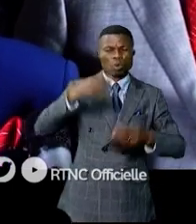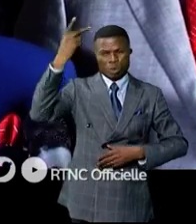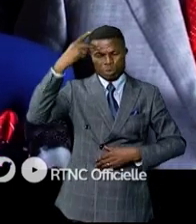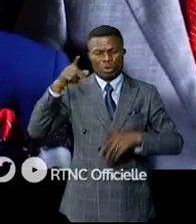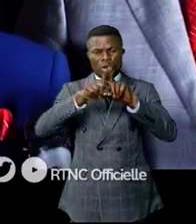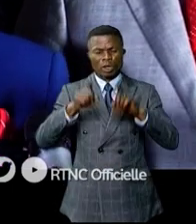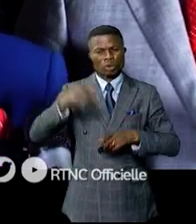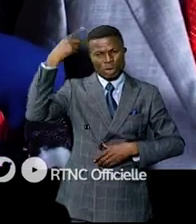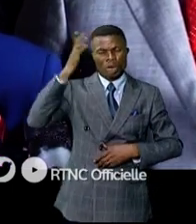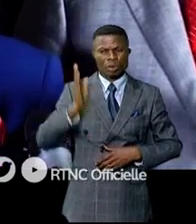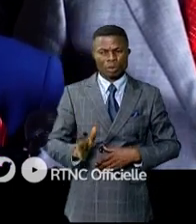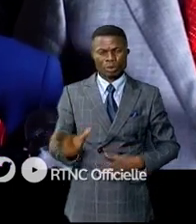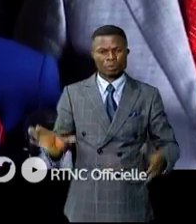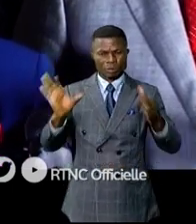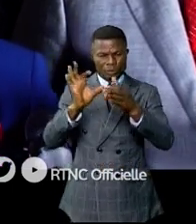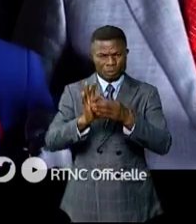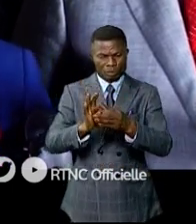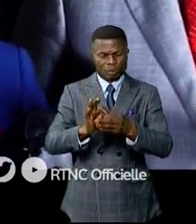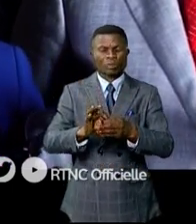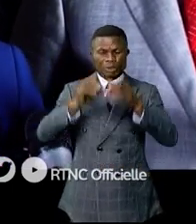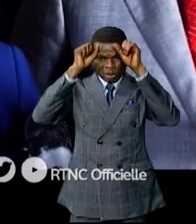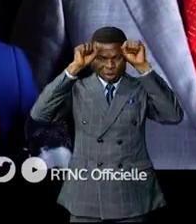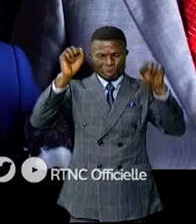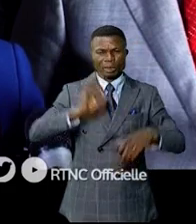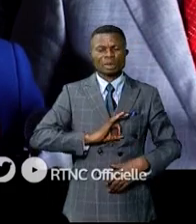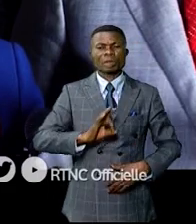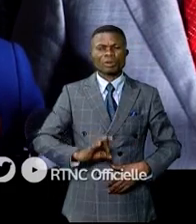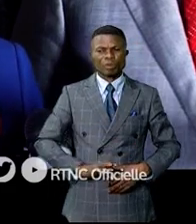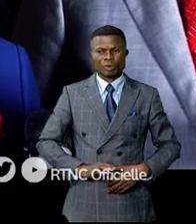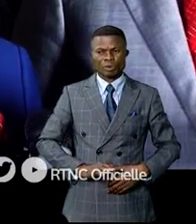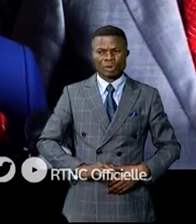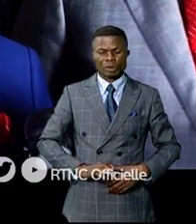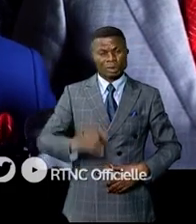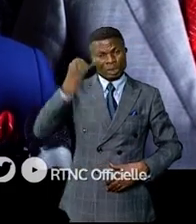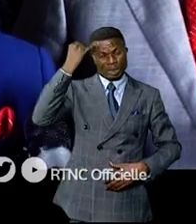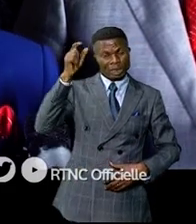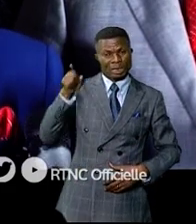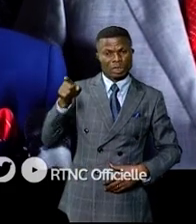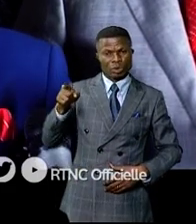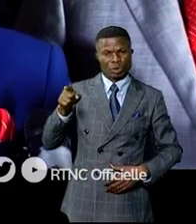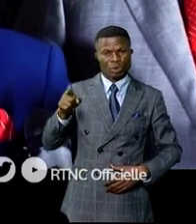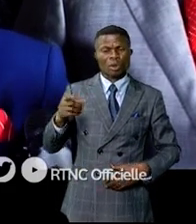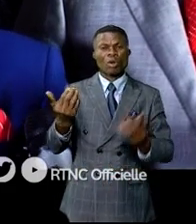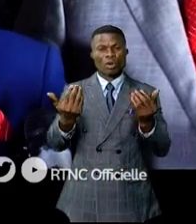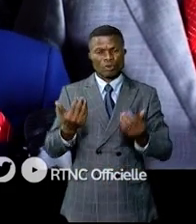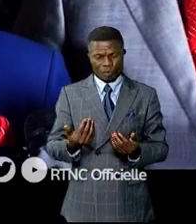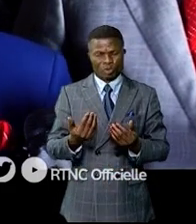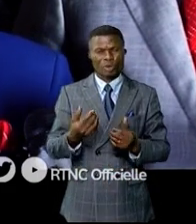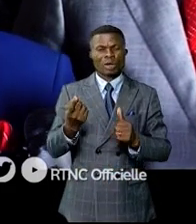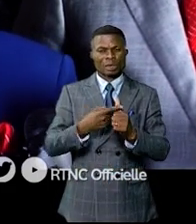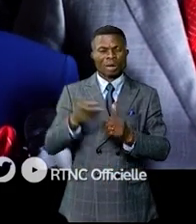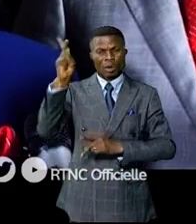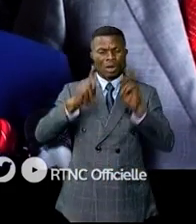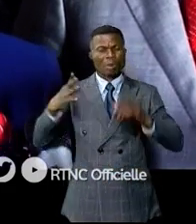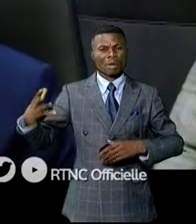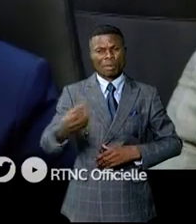pays de rejoindre le président de la République dans son intention de vouloir